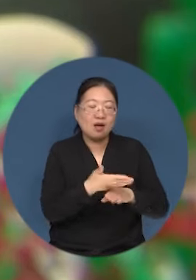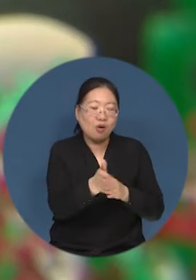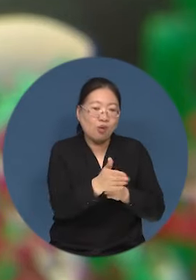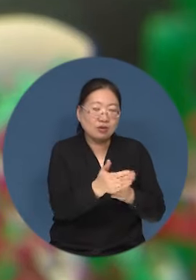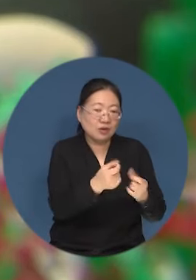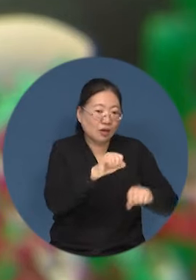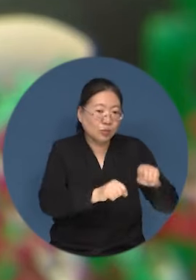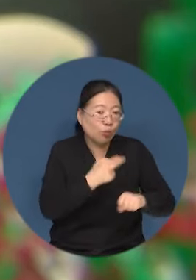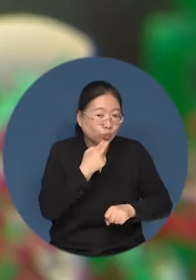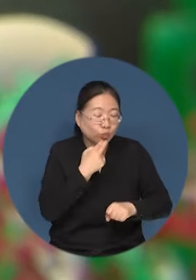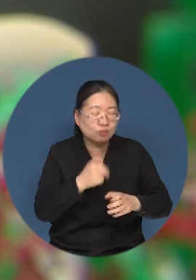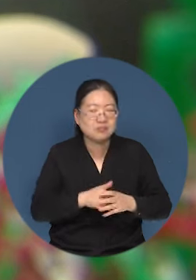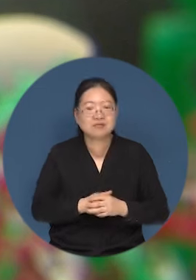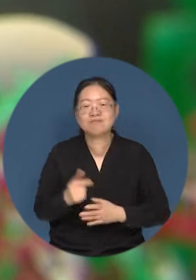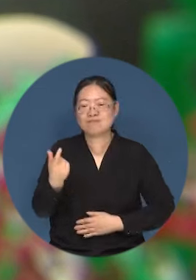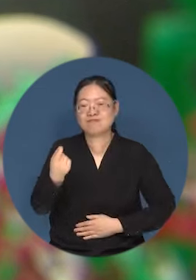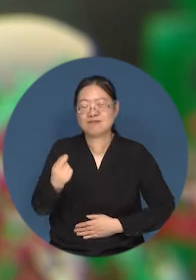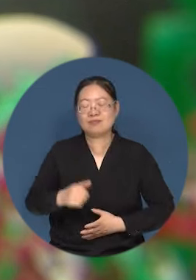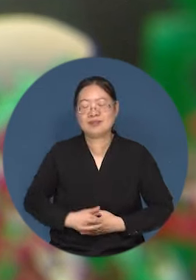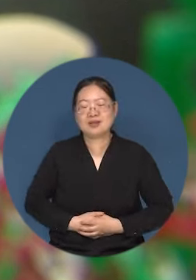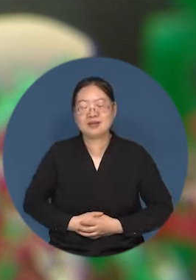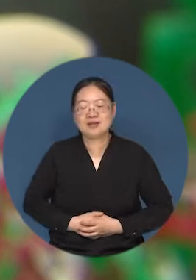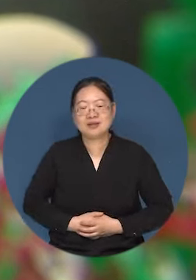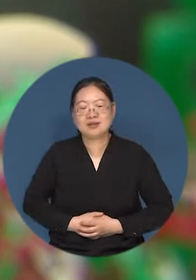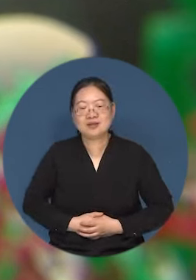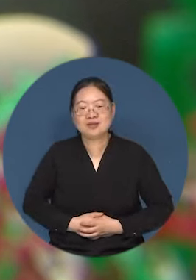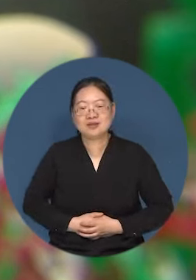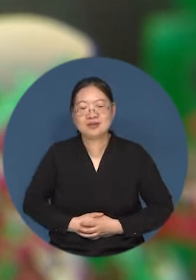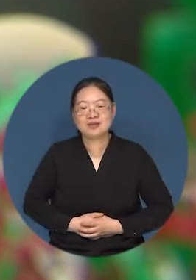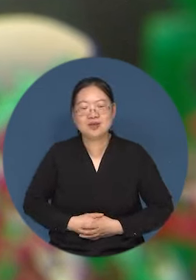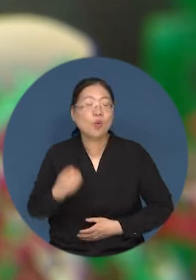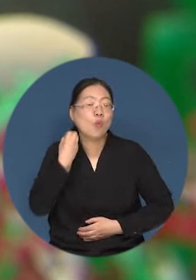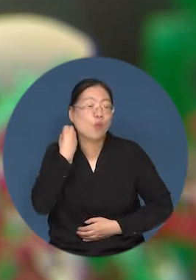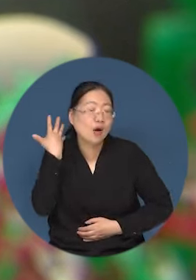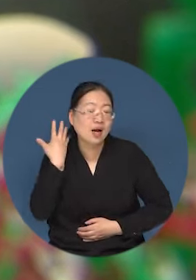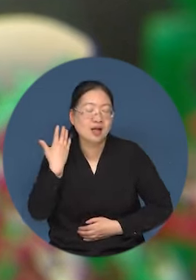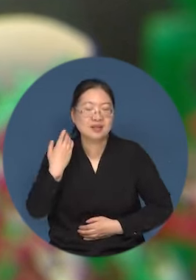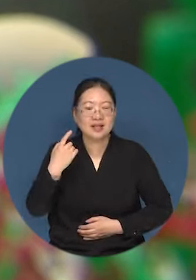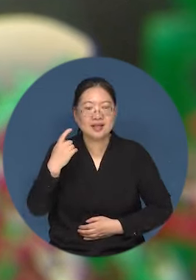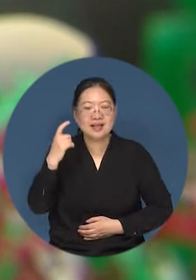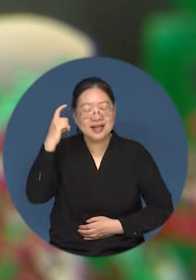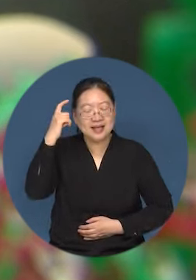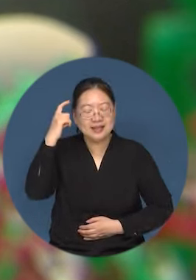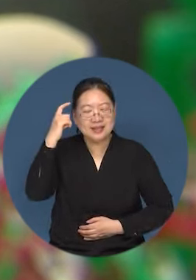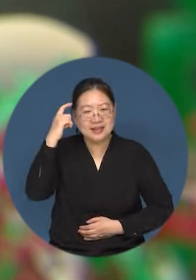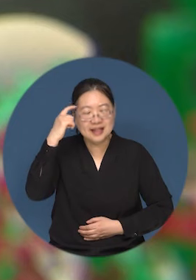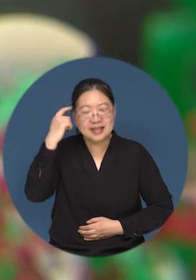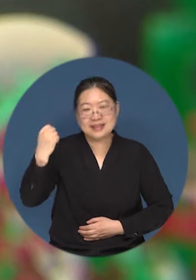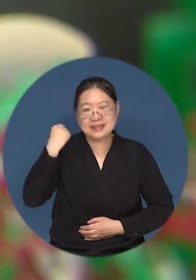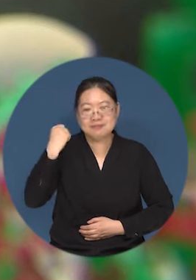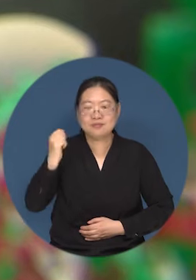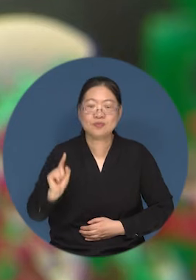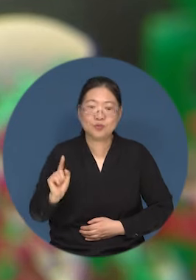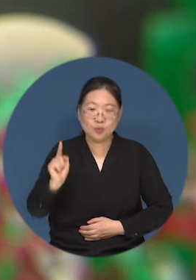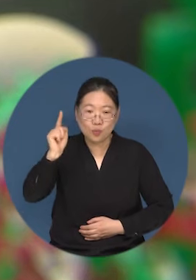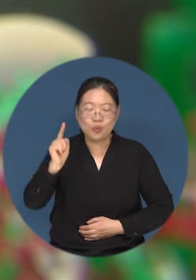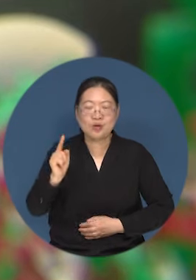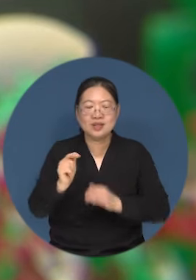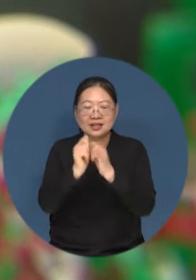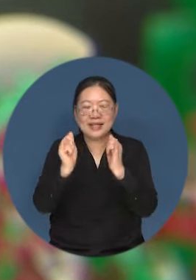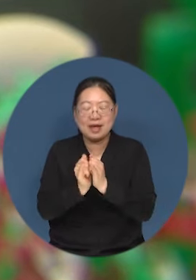없지 않습니까? 그렇죠. 그만큼 돌고래가 지능이 높고 이제 사회성이